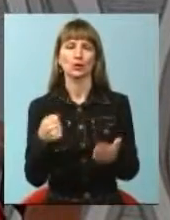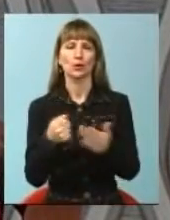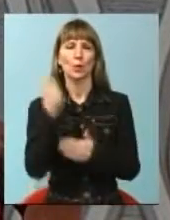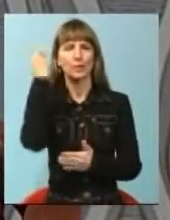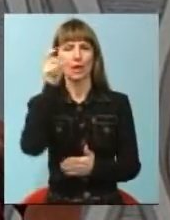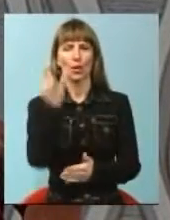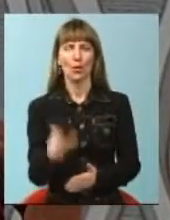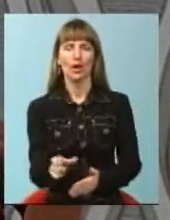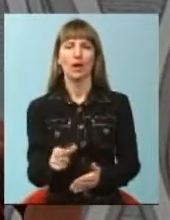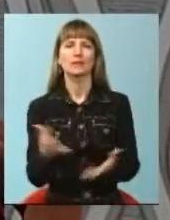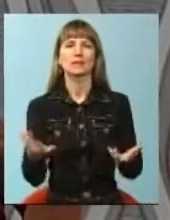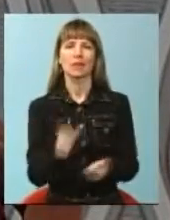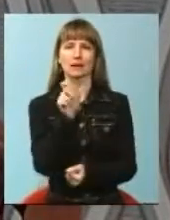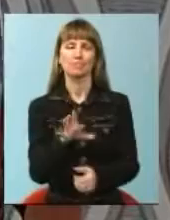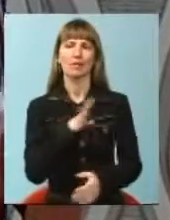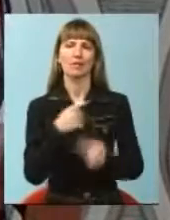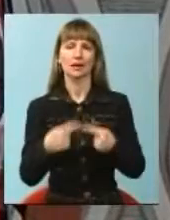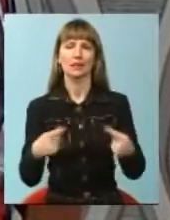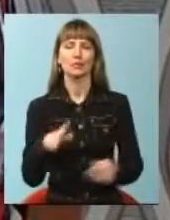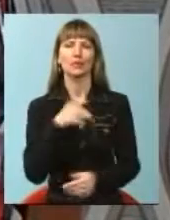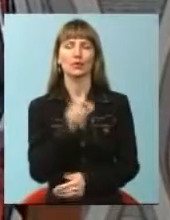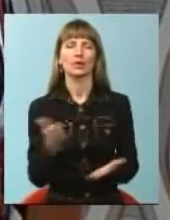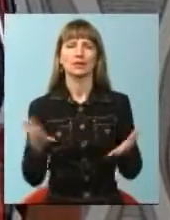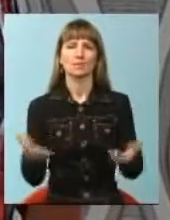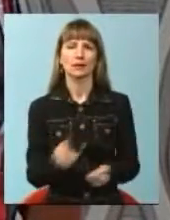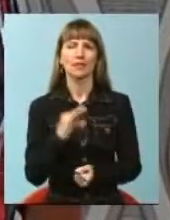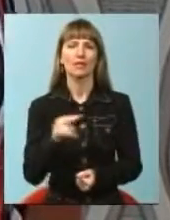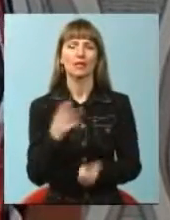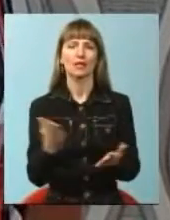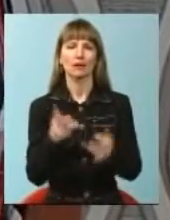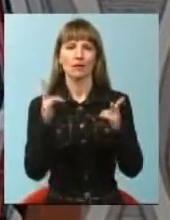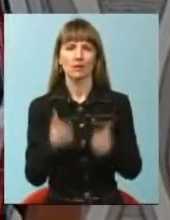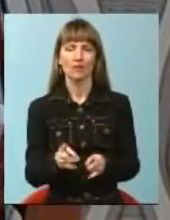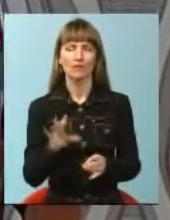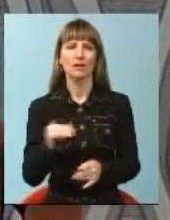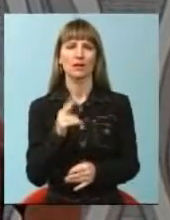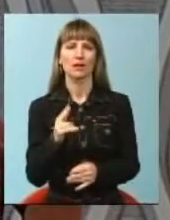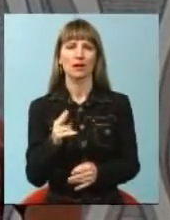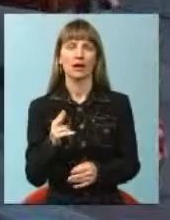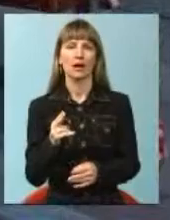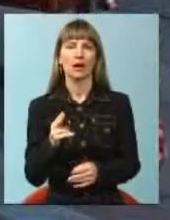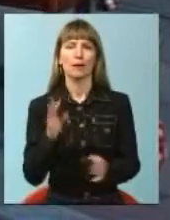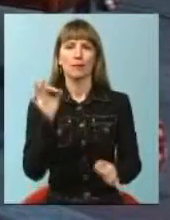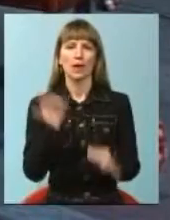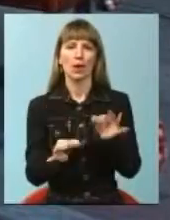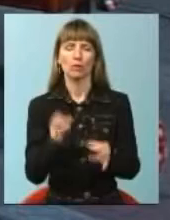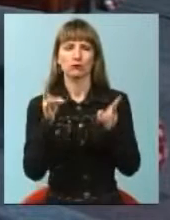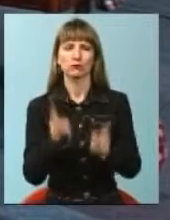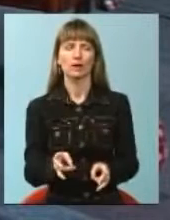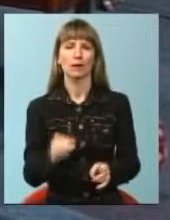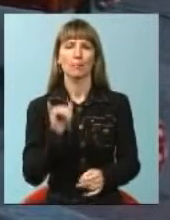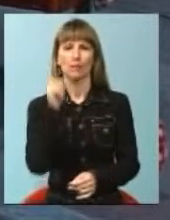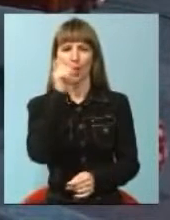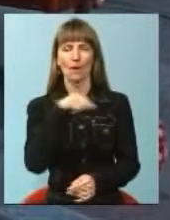тож рятувальники бувають різні. Бувають люди, які рятують від якихось катастроф, від стихійних лих, від поганого настрою навіть